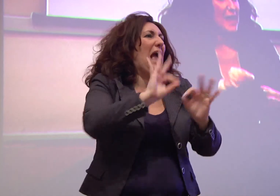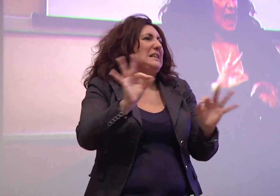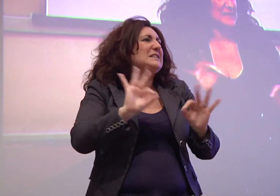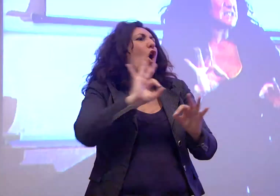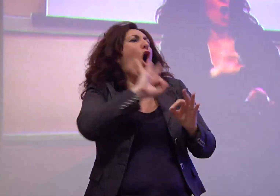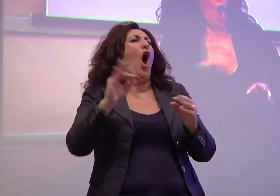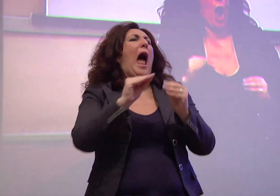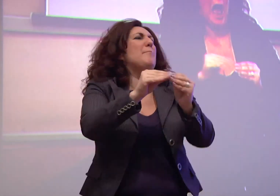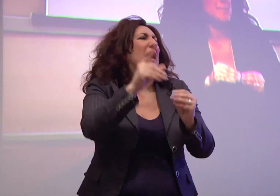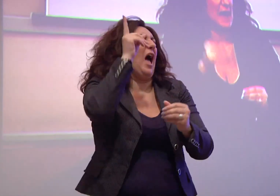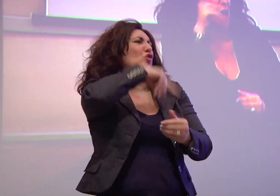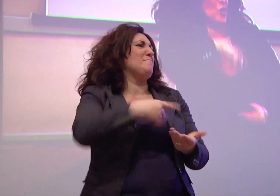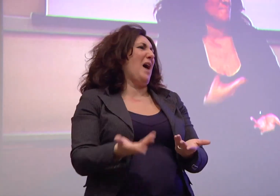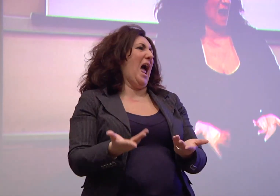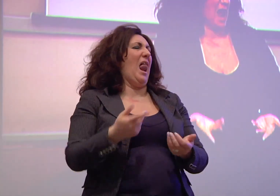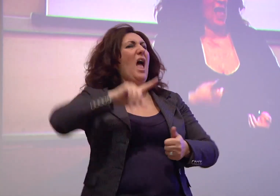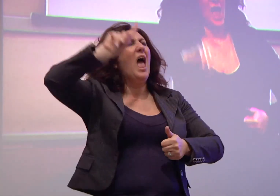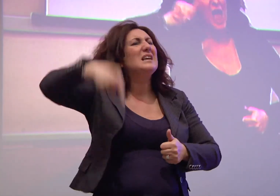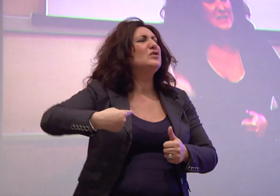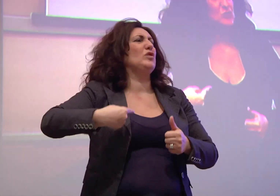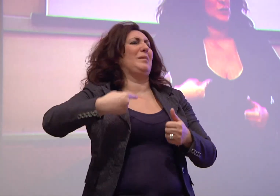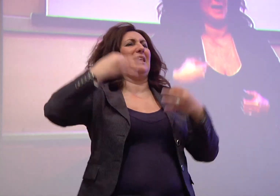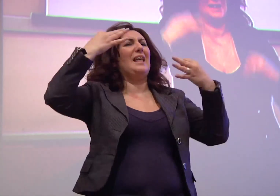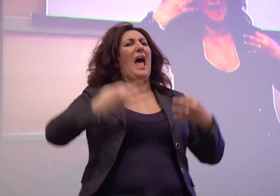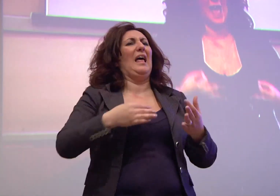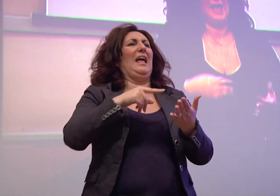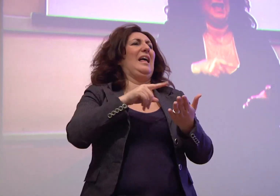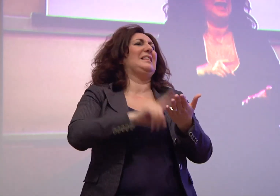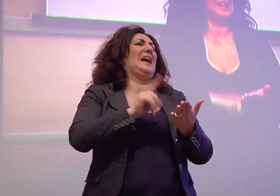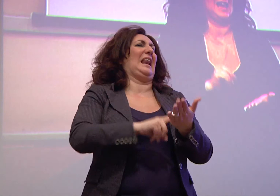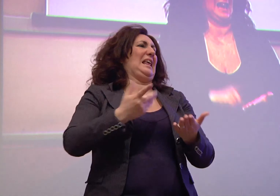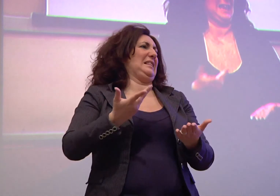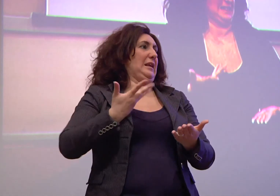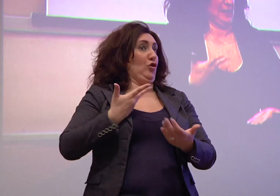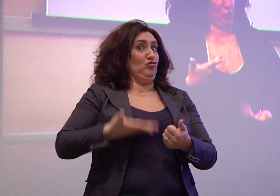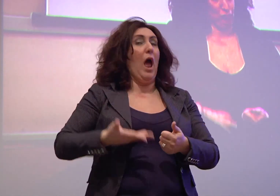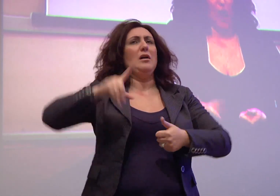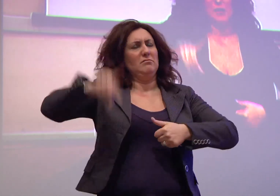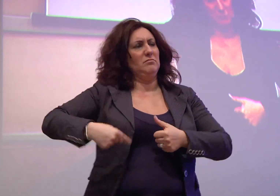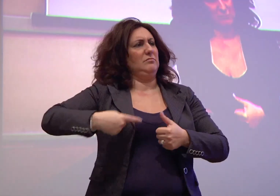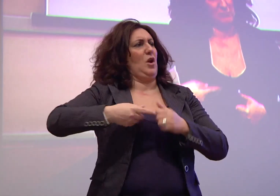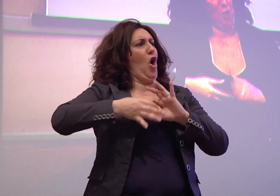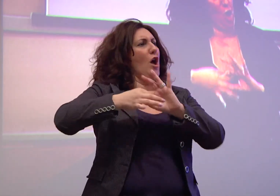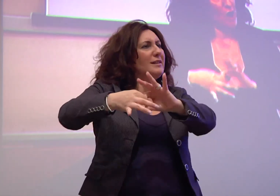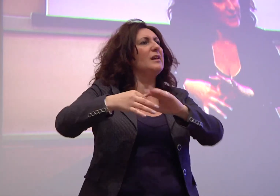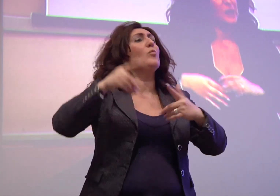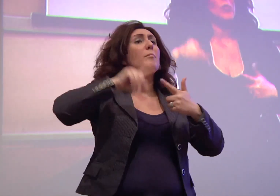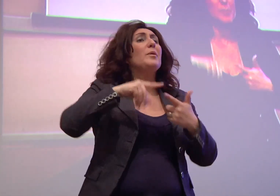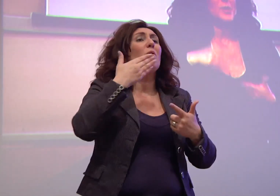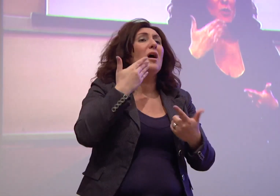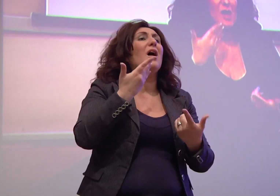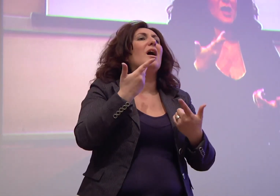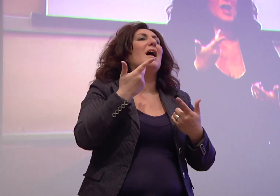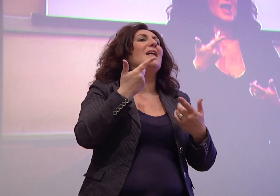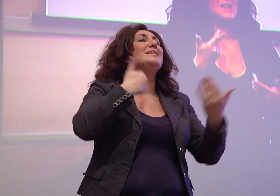applicata. Quindi esigibilità dei diritti già esistenti, soprattutto inquadrare il problema della